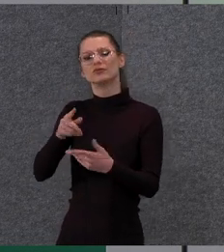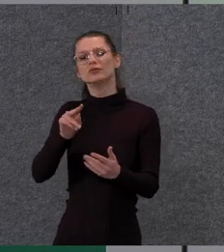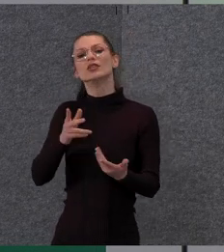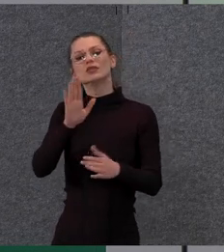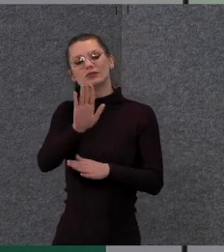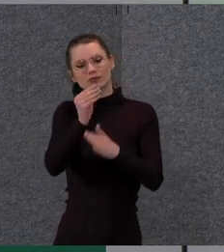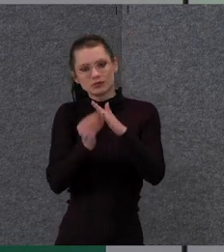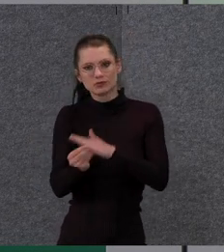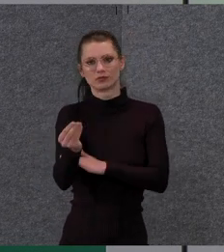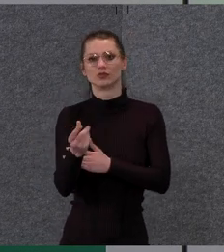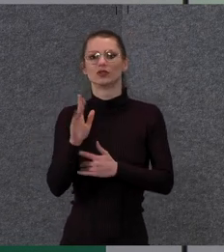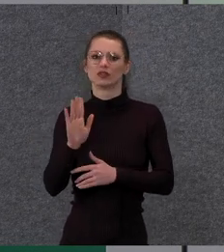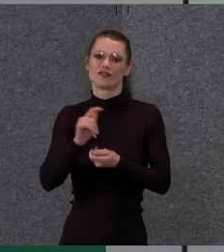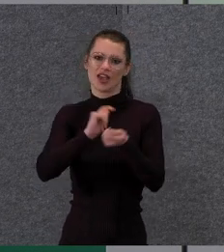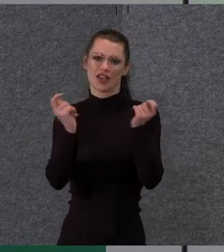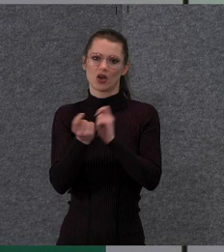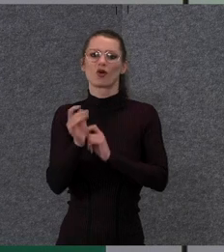die Veränderung ein Gewinn darstellt.